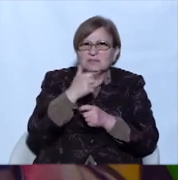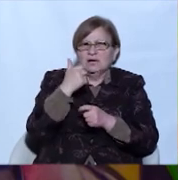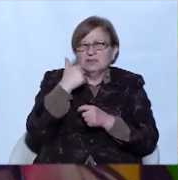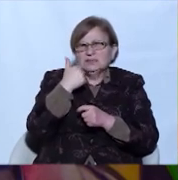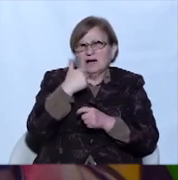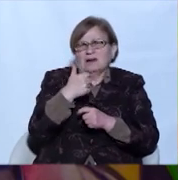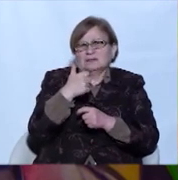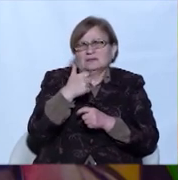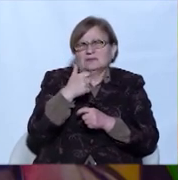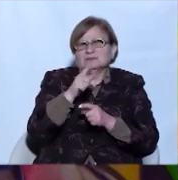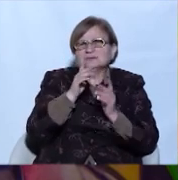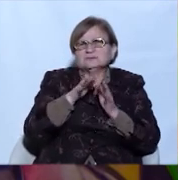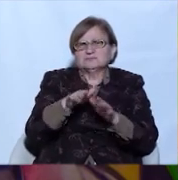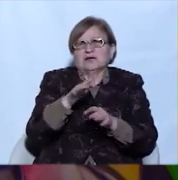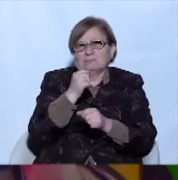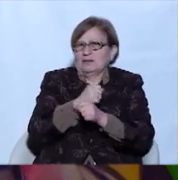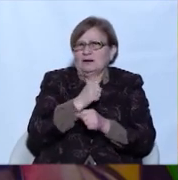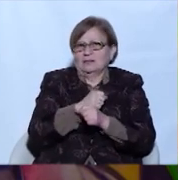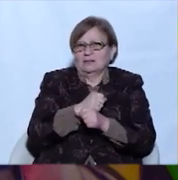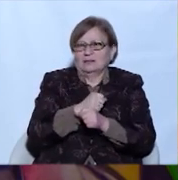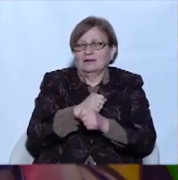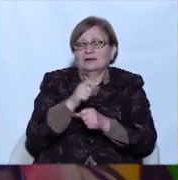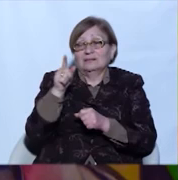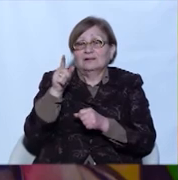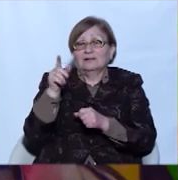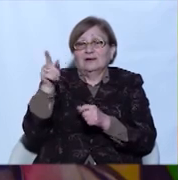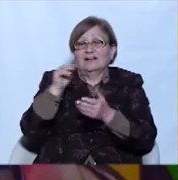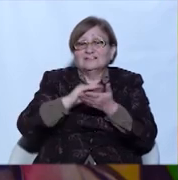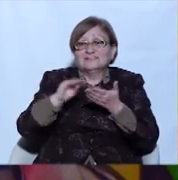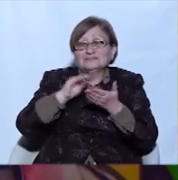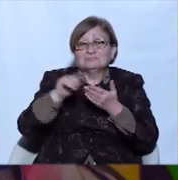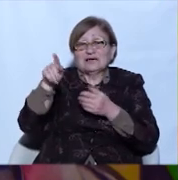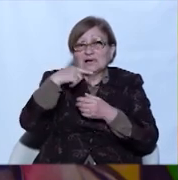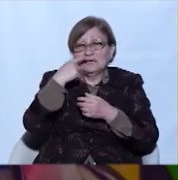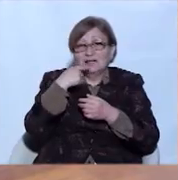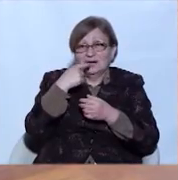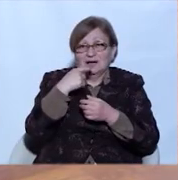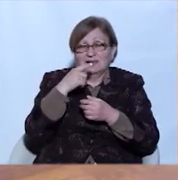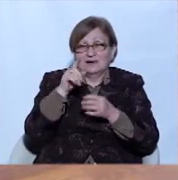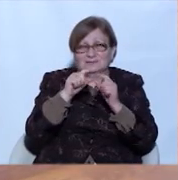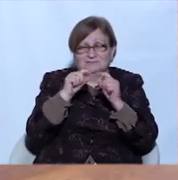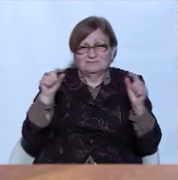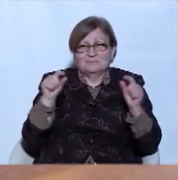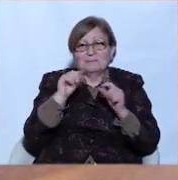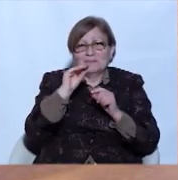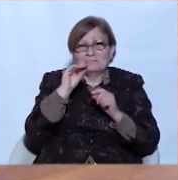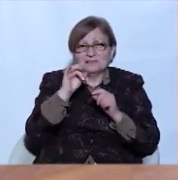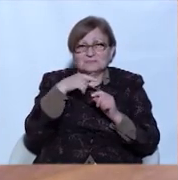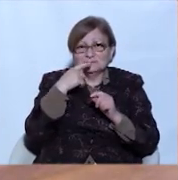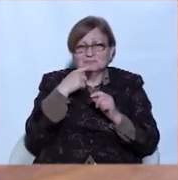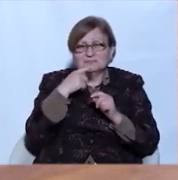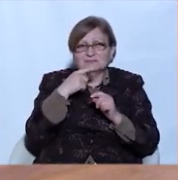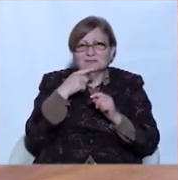მაგარი რაღაც ჩაგიდენიაო და აი აქ პოლ ოსტერი ახსენებს ერთ ფრაზას ფრაზები ჩვენ მოგწონს უკვე და ვიცით რომ